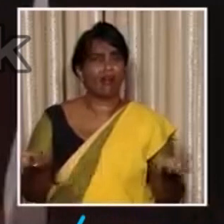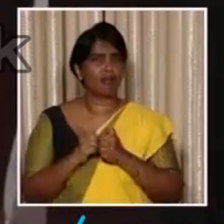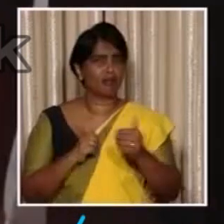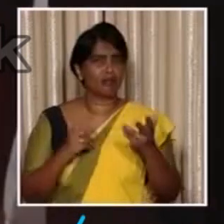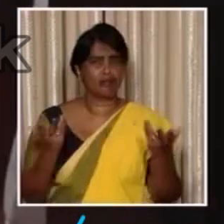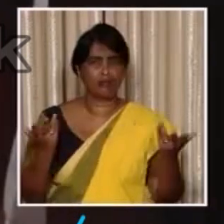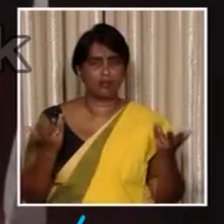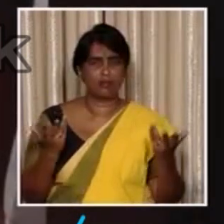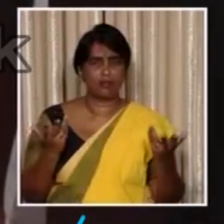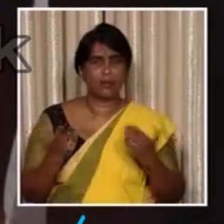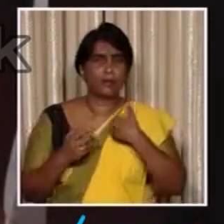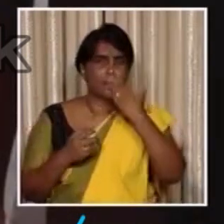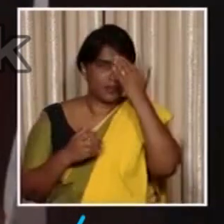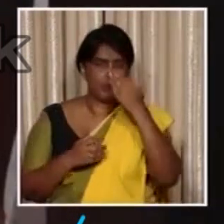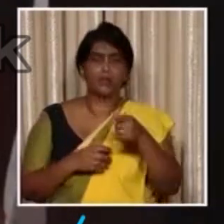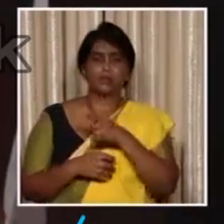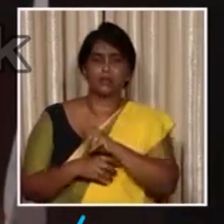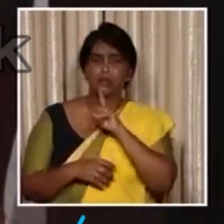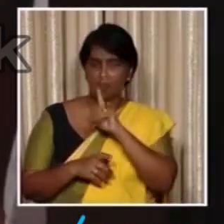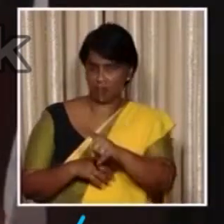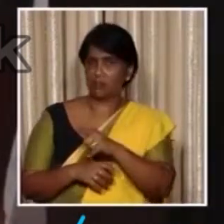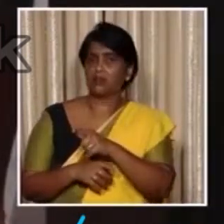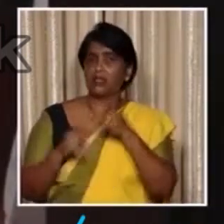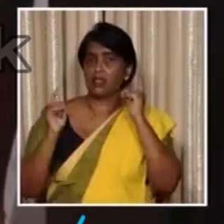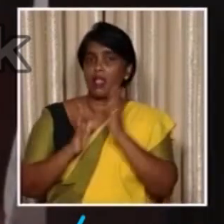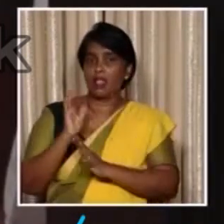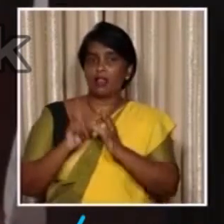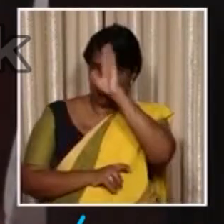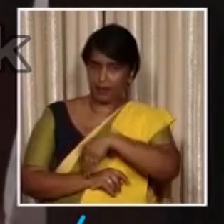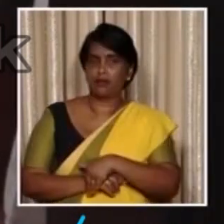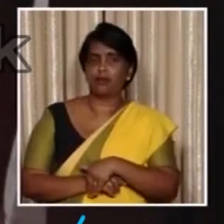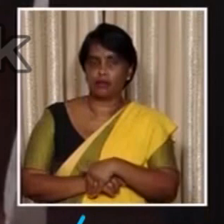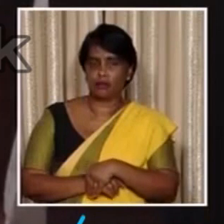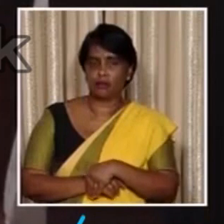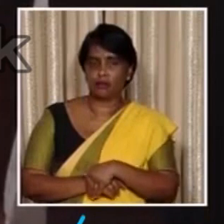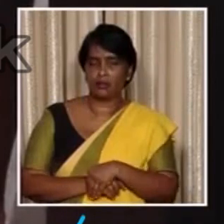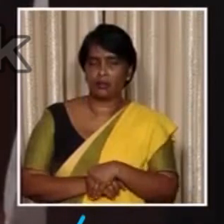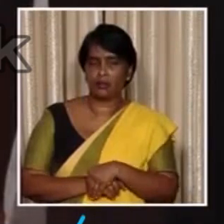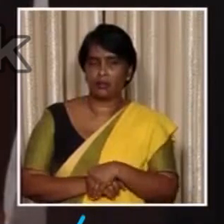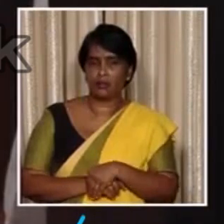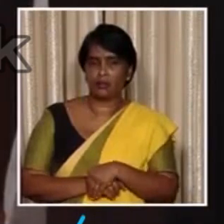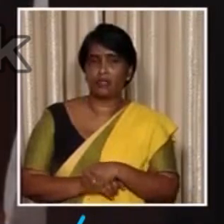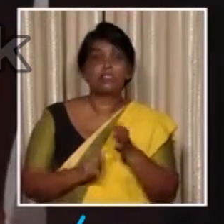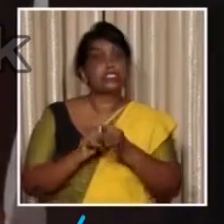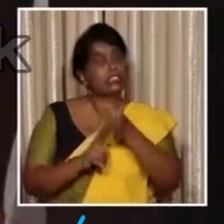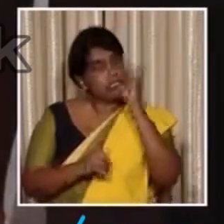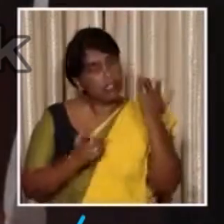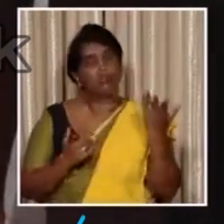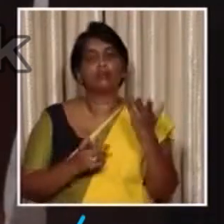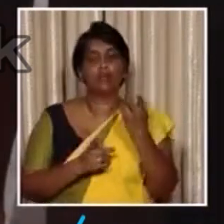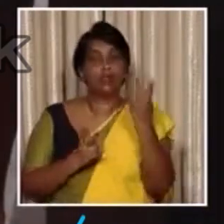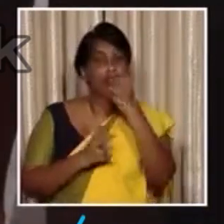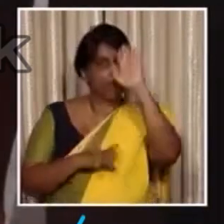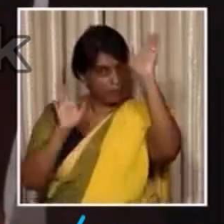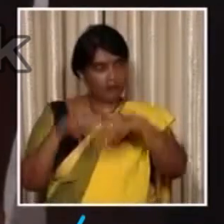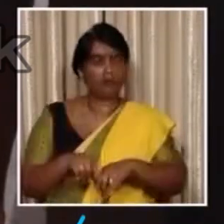යන්නේ? කරුණාකරලා ඔබතුමා කියන්න මේ ක්‍රිකට් අමාත්‍යවරයාට ඇවිල්ලා ක්‍රිකට් අමාත්‍යවරයාටයි ජනාධිපතිවරයාටයි දෙන්නටම